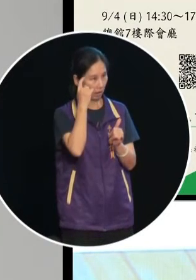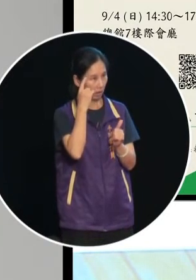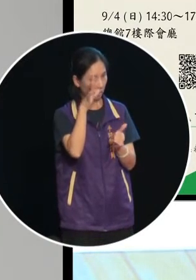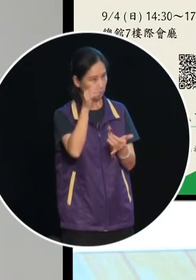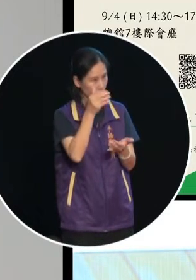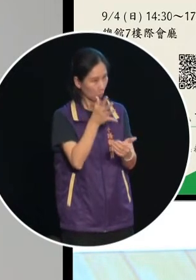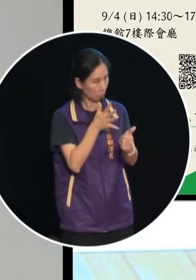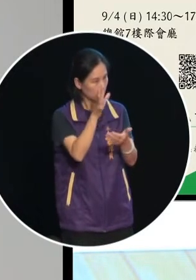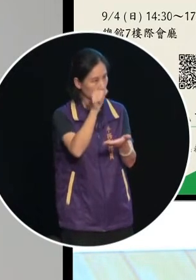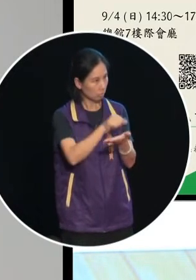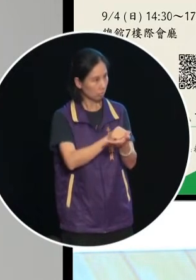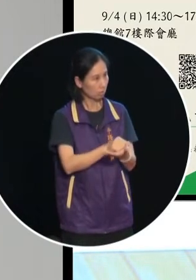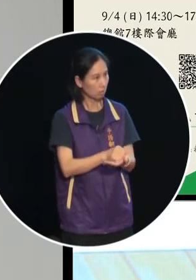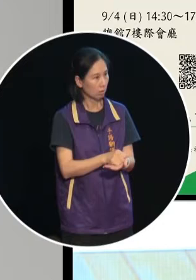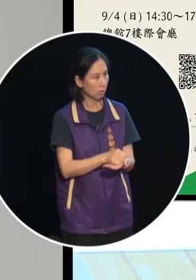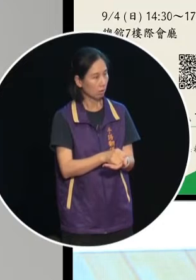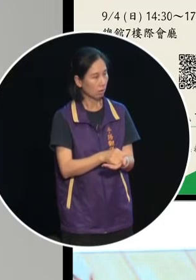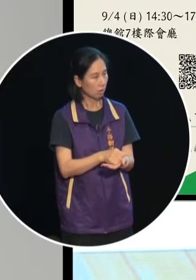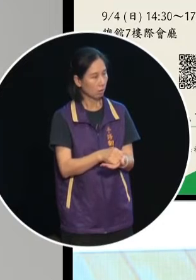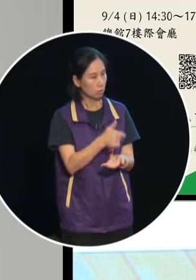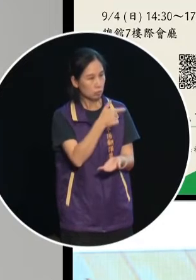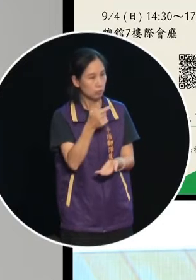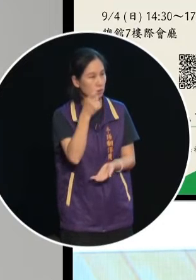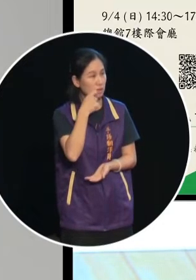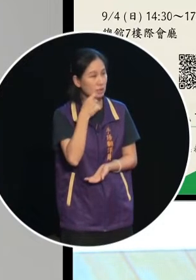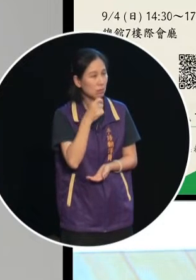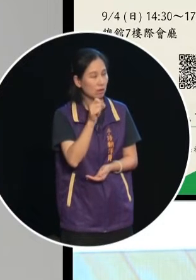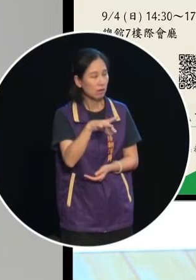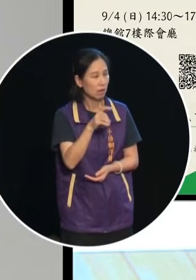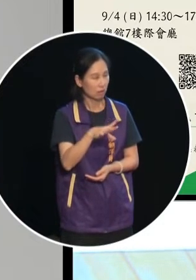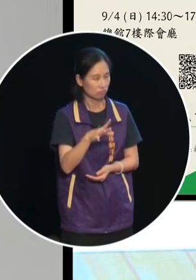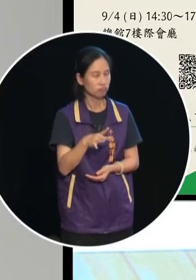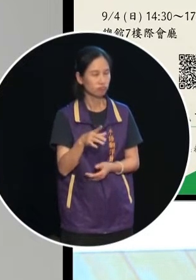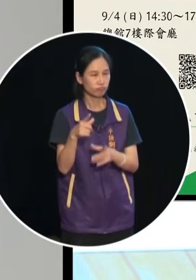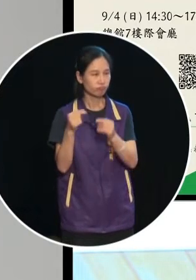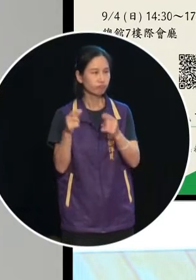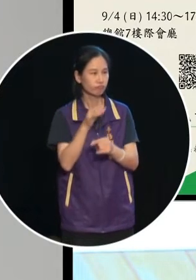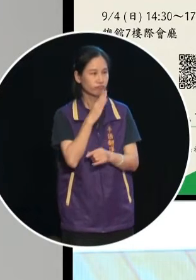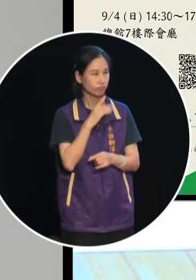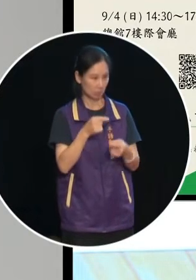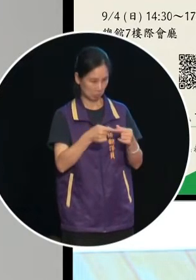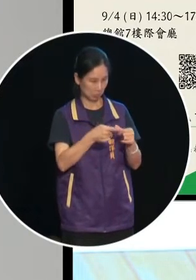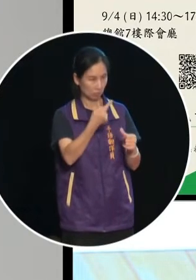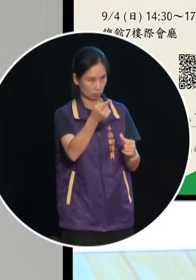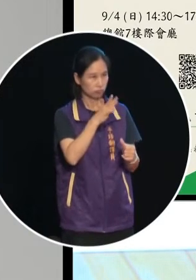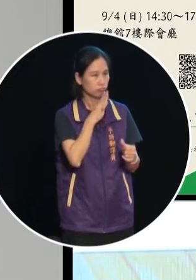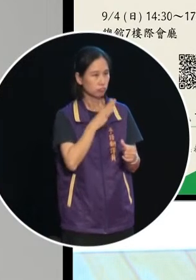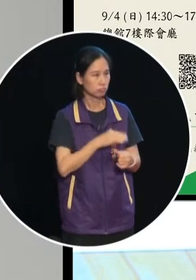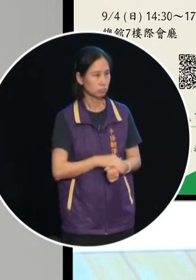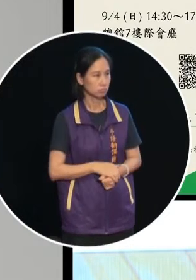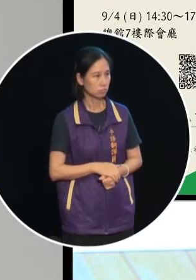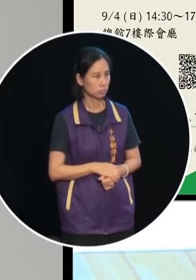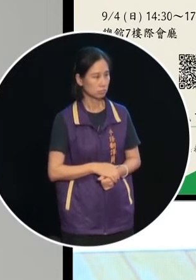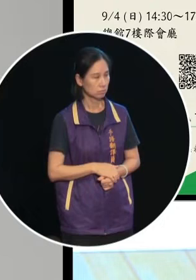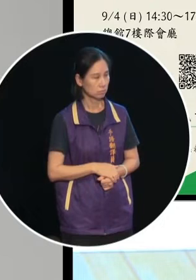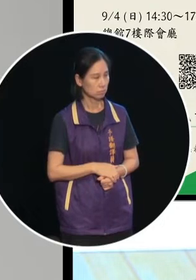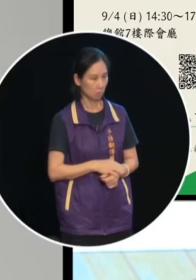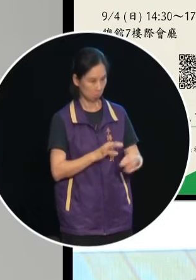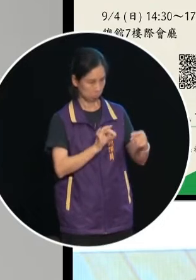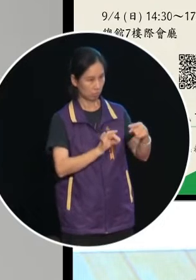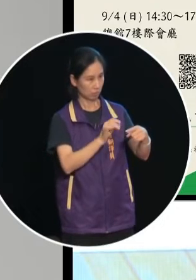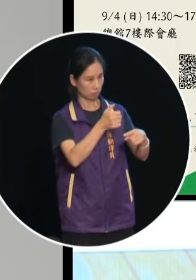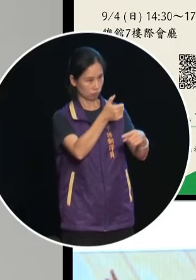湾喜欢哪个国家是日本第一，这今年的调查日本政府做的